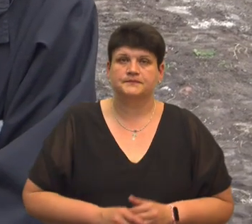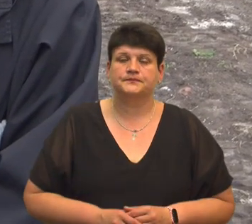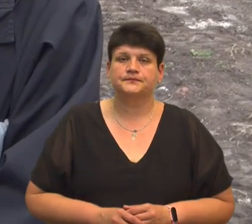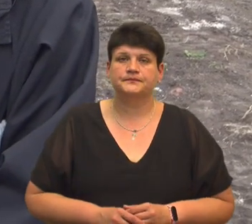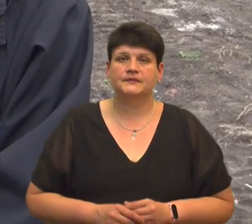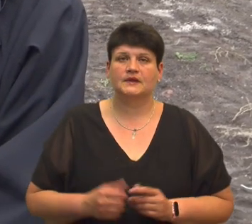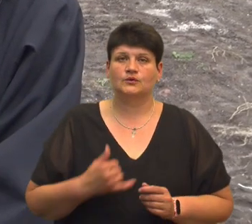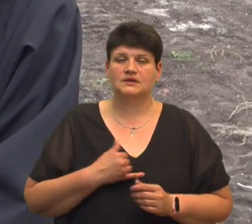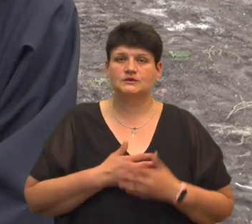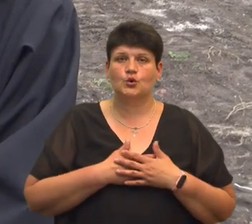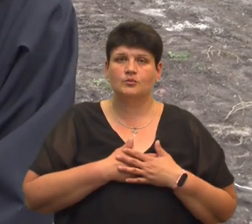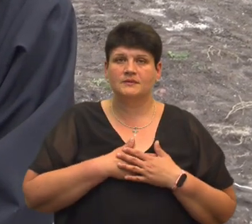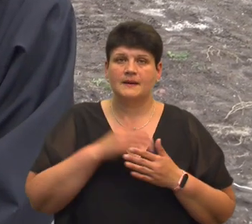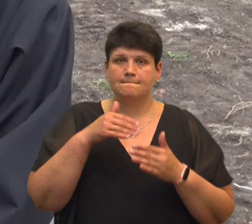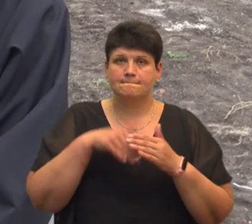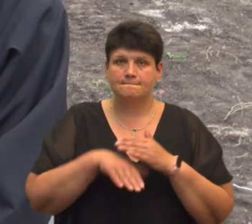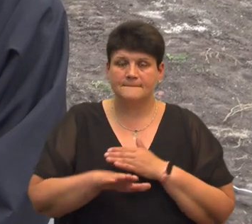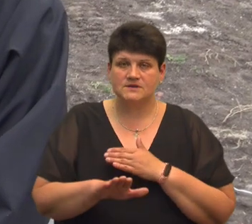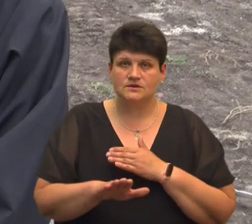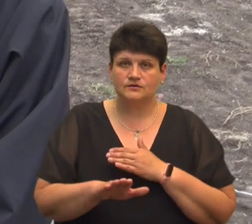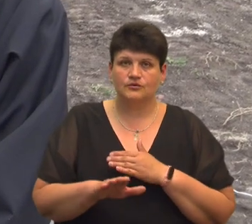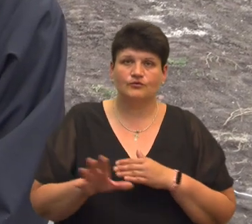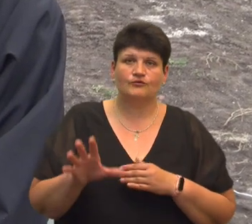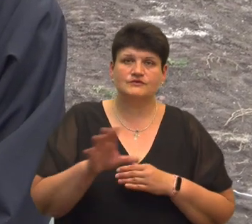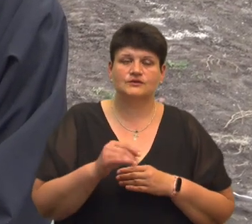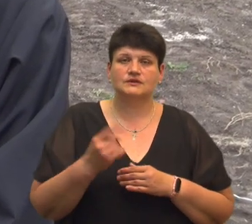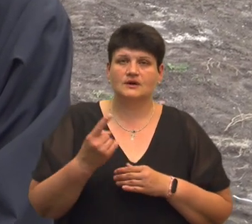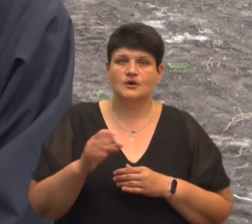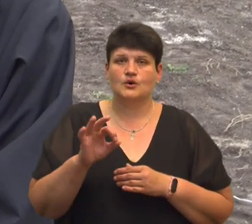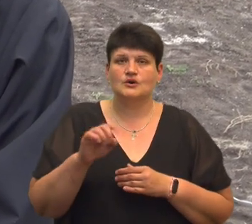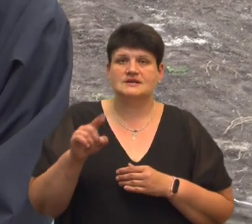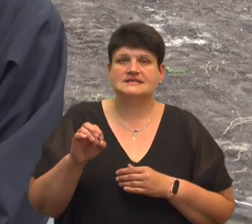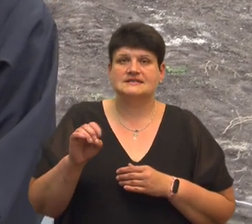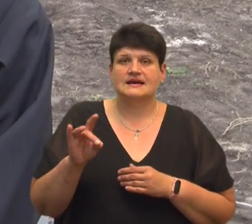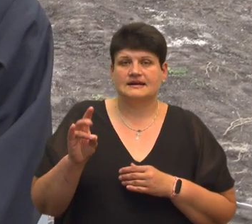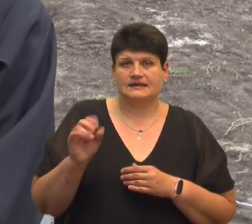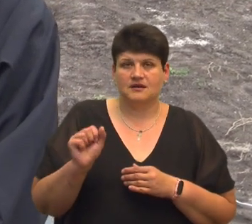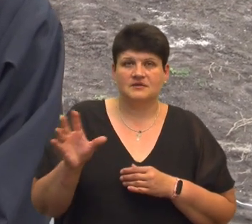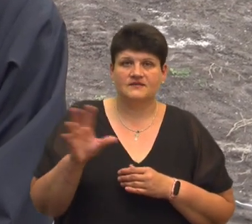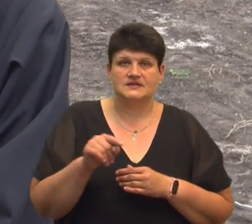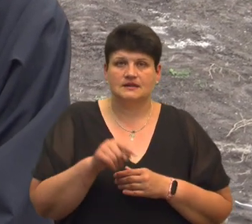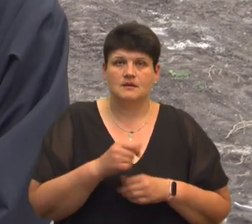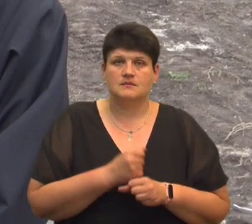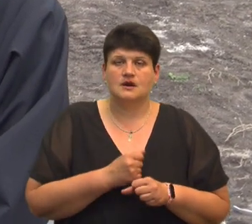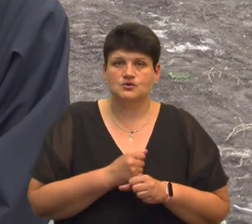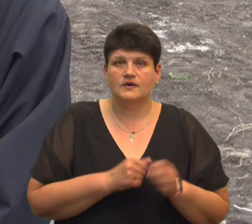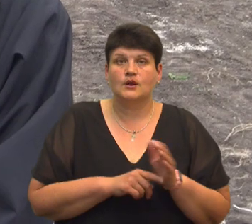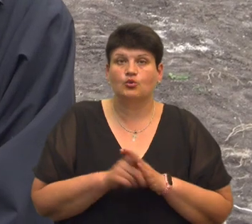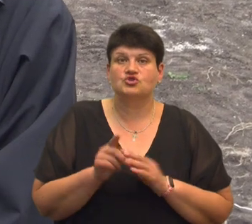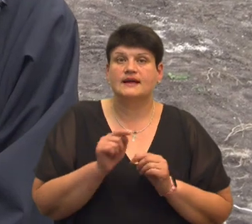одна улюблена печера – це Озерна. У нас всіх улюблена печера Озерна. Ми всі разом там працювали, починали з